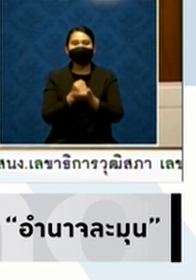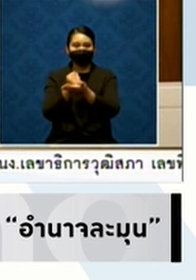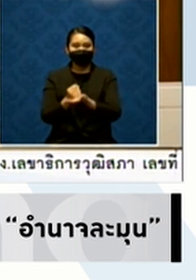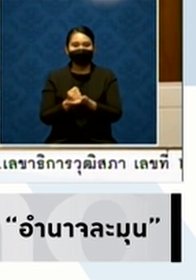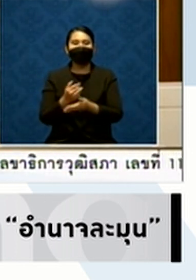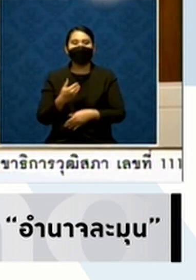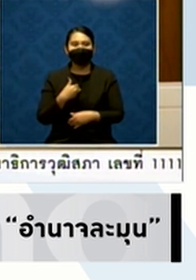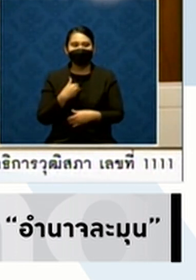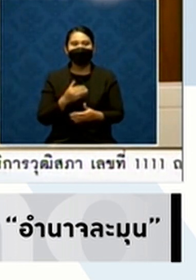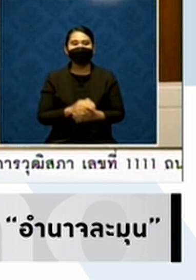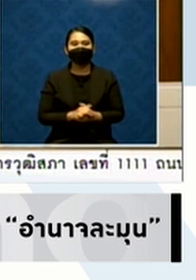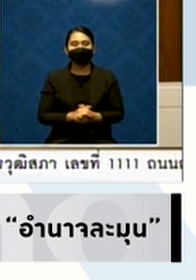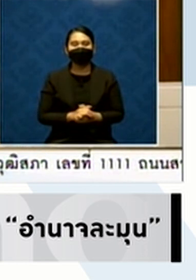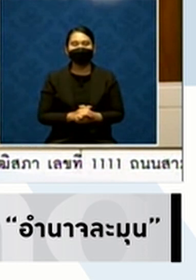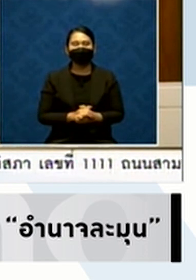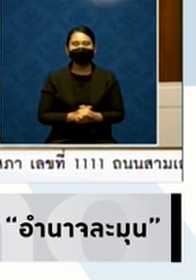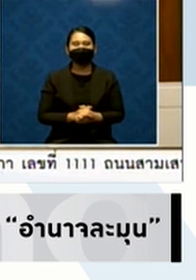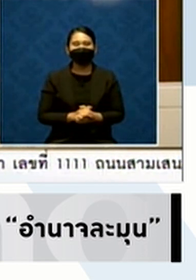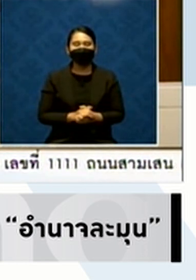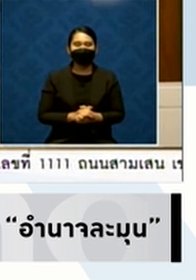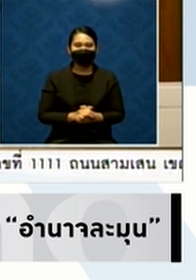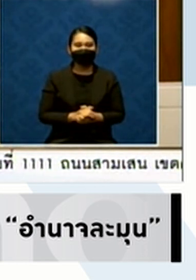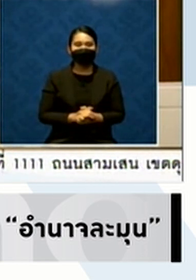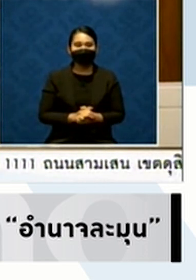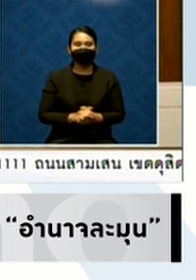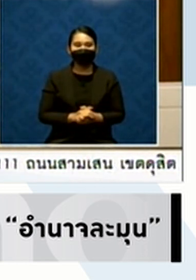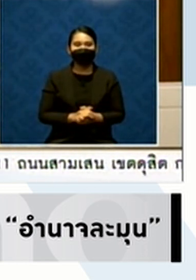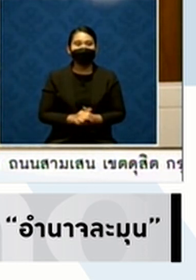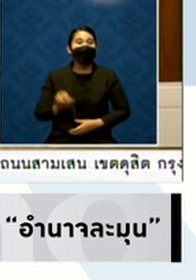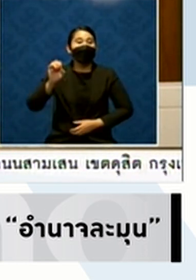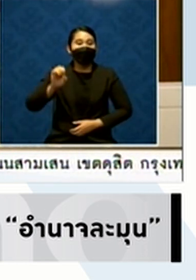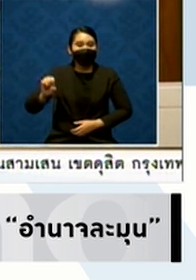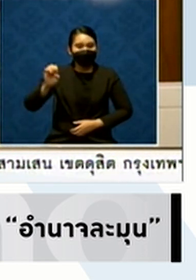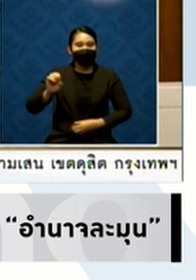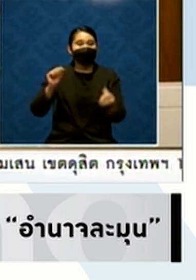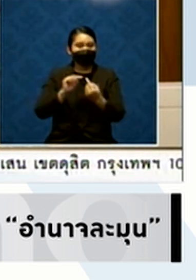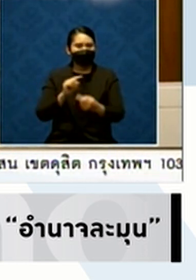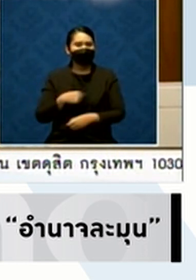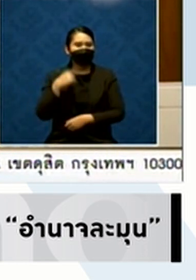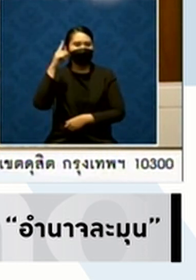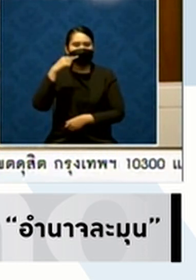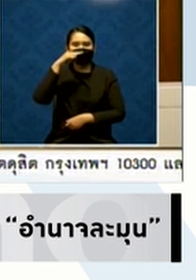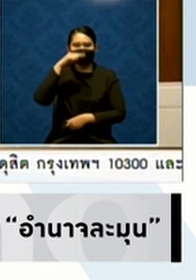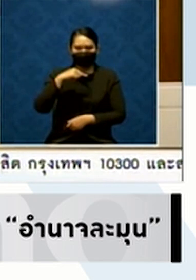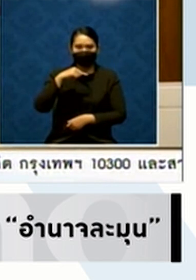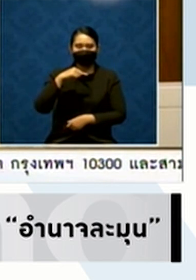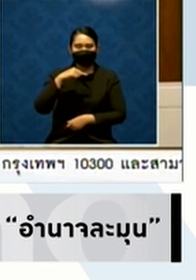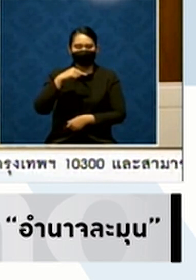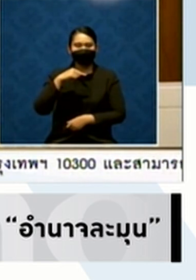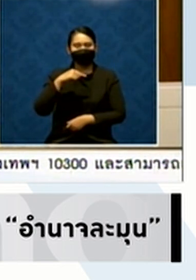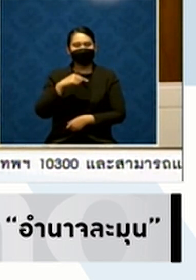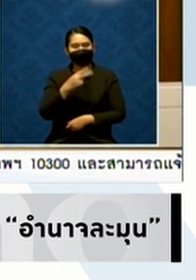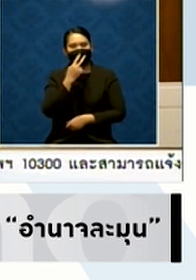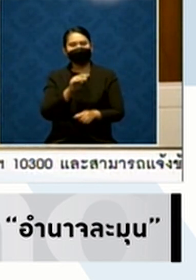มันกระทัดเชื่อมโยงกันตรงไหน เออนะฮะไม่แล้ววิธีการตอบคำถามเนี่ยมันไม่ได้เกี่ยวข้องอะไรกับเรื่องซอฟต์พาว